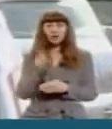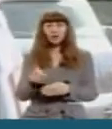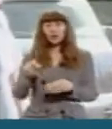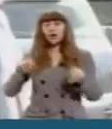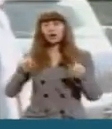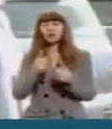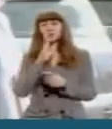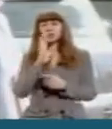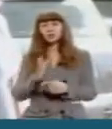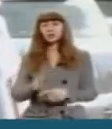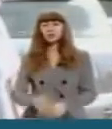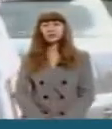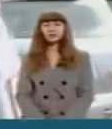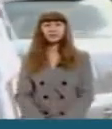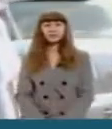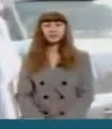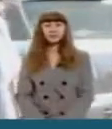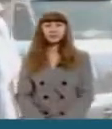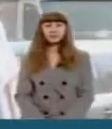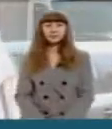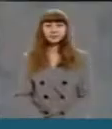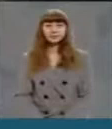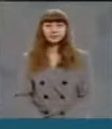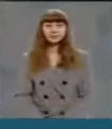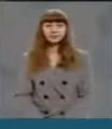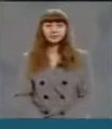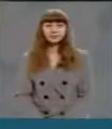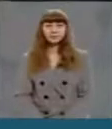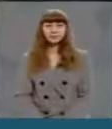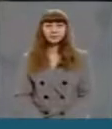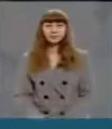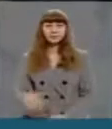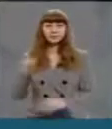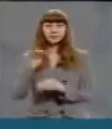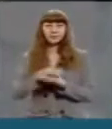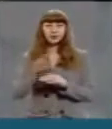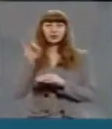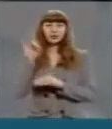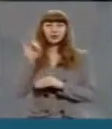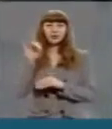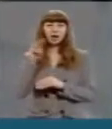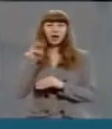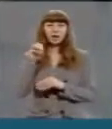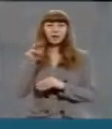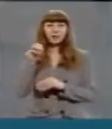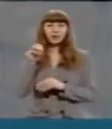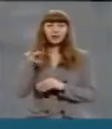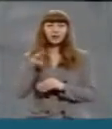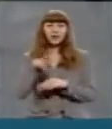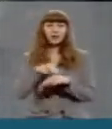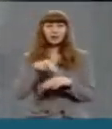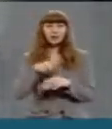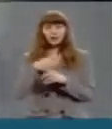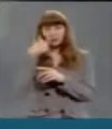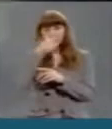бойынша назарға ілінді. Избрана мера пресечения арест содержания под стражей. Облыстық полиция департаментінің мәліметінше биыл заңсыз айналымнан 37